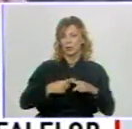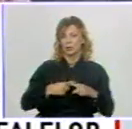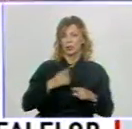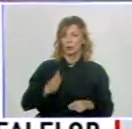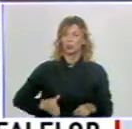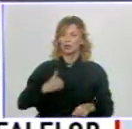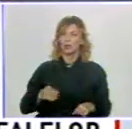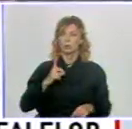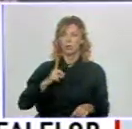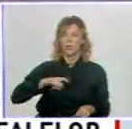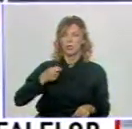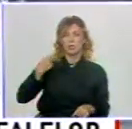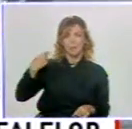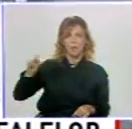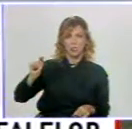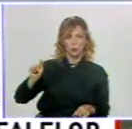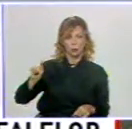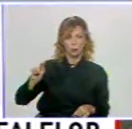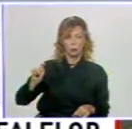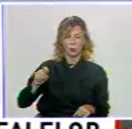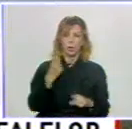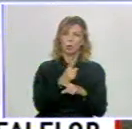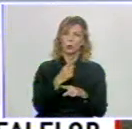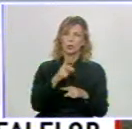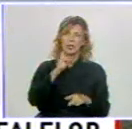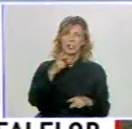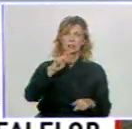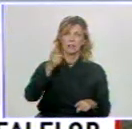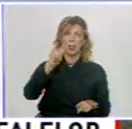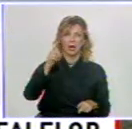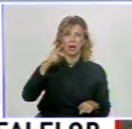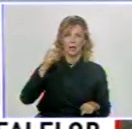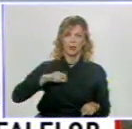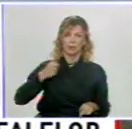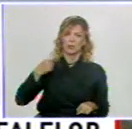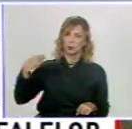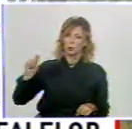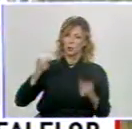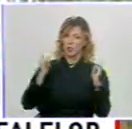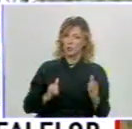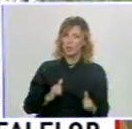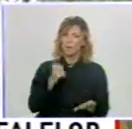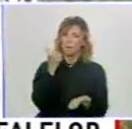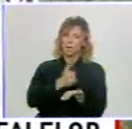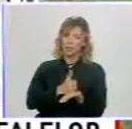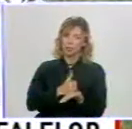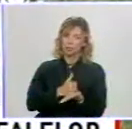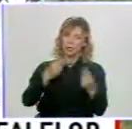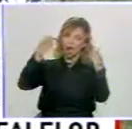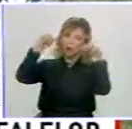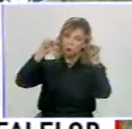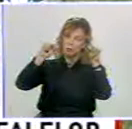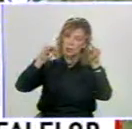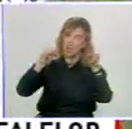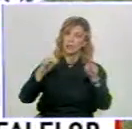Pentru administrația porturilor Dunării Fluviale, lucrarea de dragare este foarte costisitoare, așa că Prefectura Olt a sesizat Comitetul Național pentru Situații